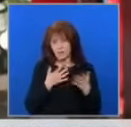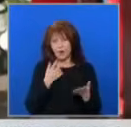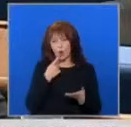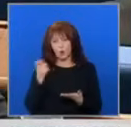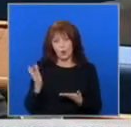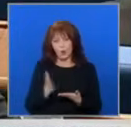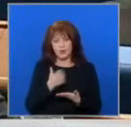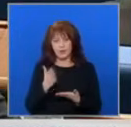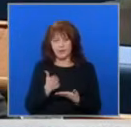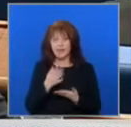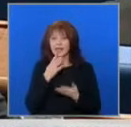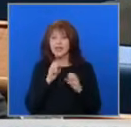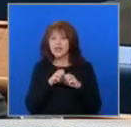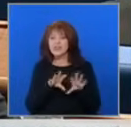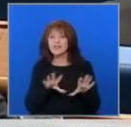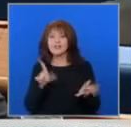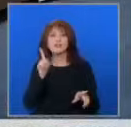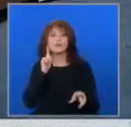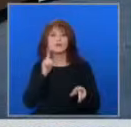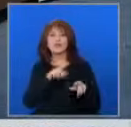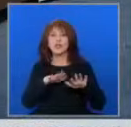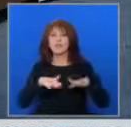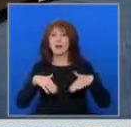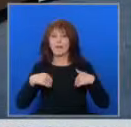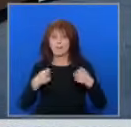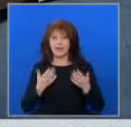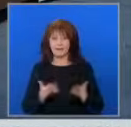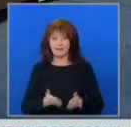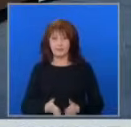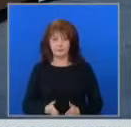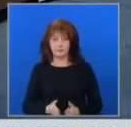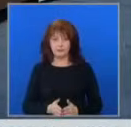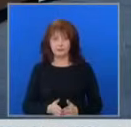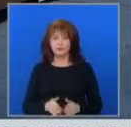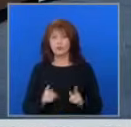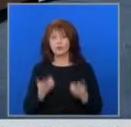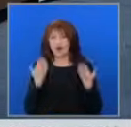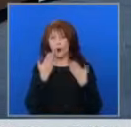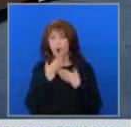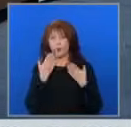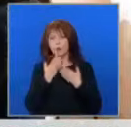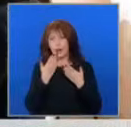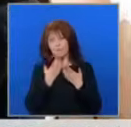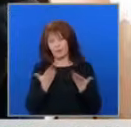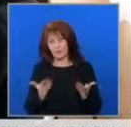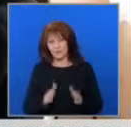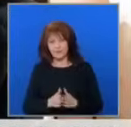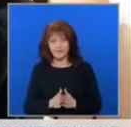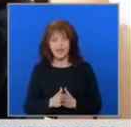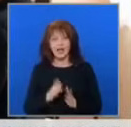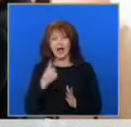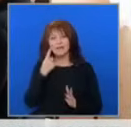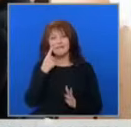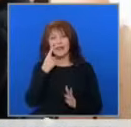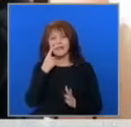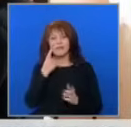години насам. Известието се чуи в парламента. Това е учебна аларма, предполагам. Както при тестовете